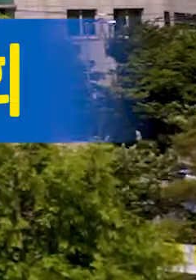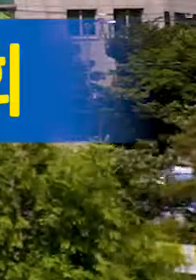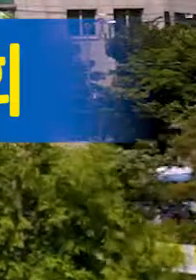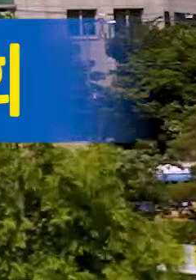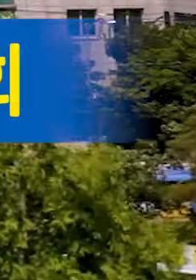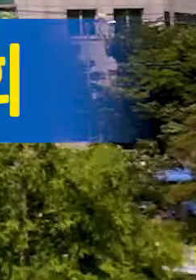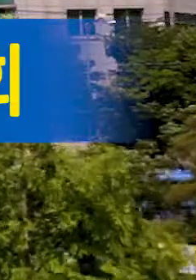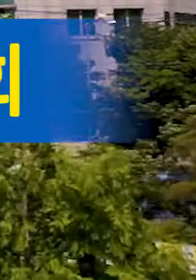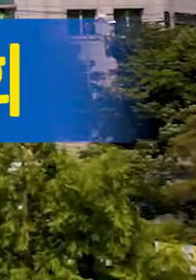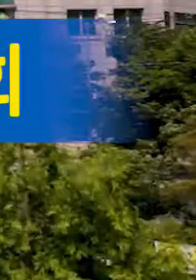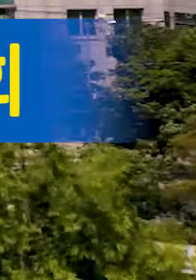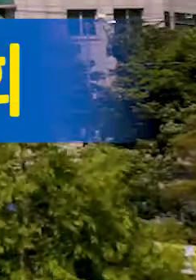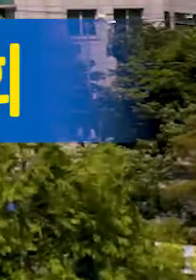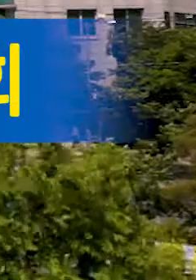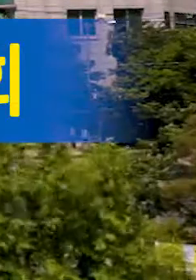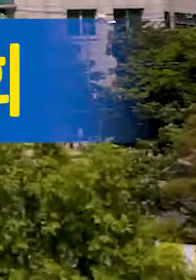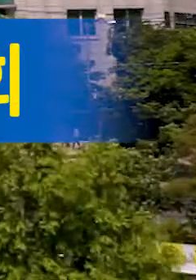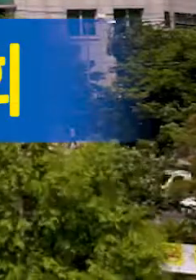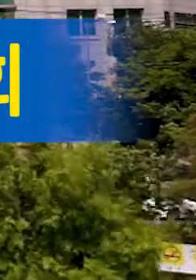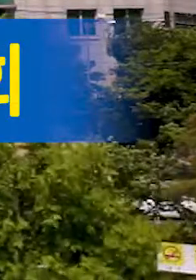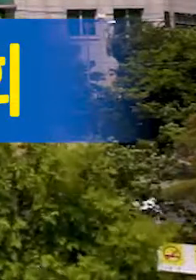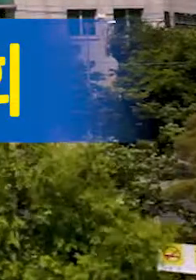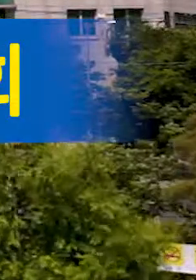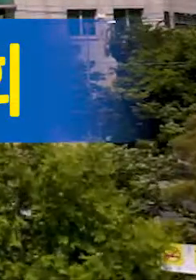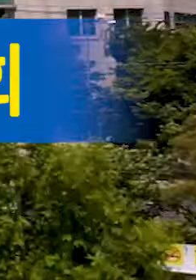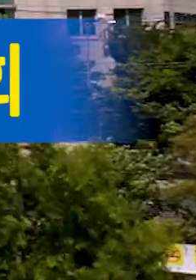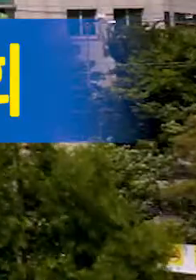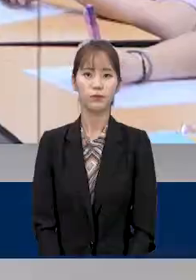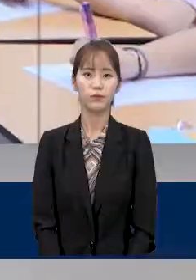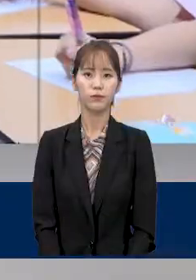대학생 행정체험연수 간담회가 열렸습니다.